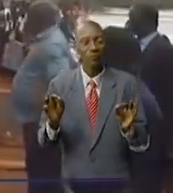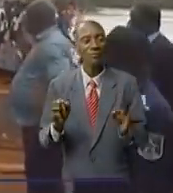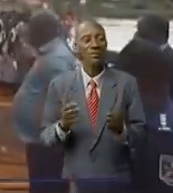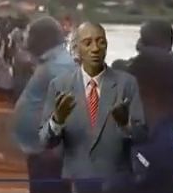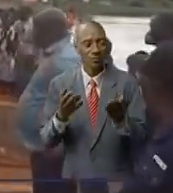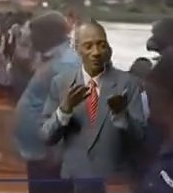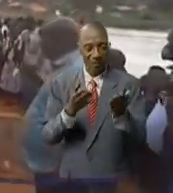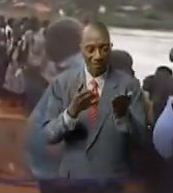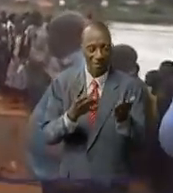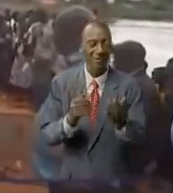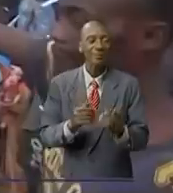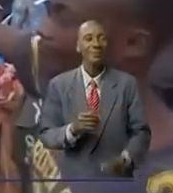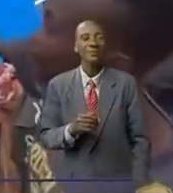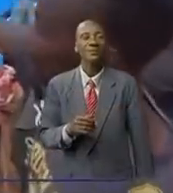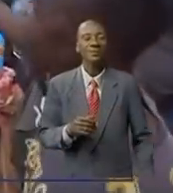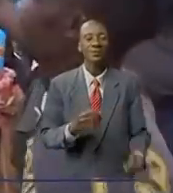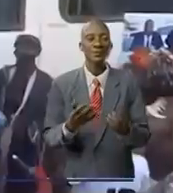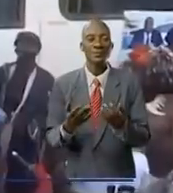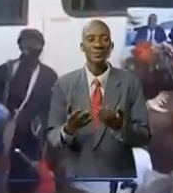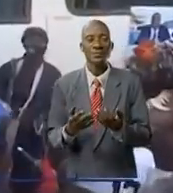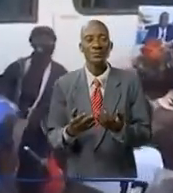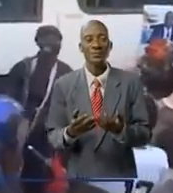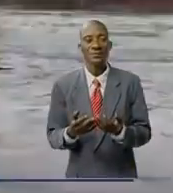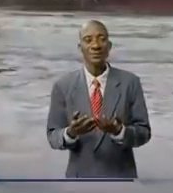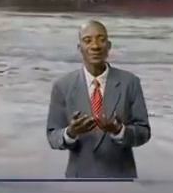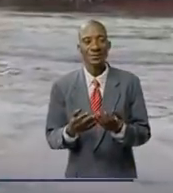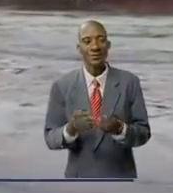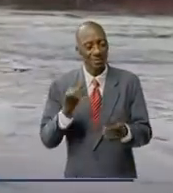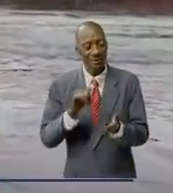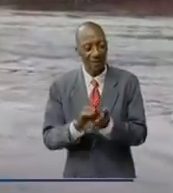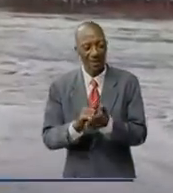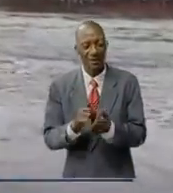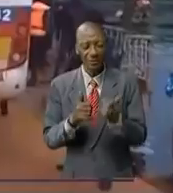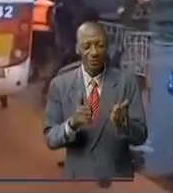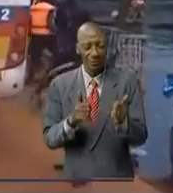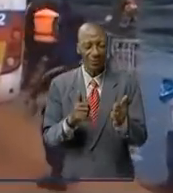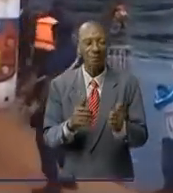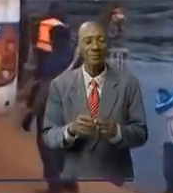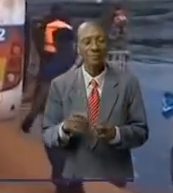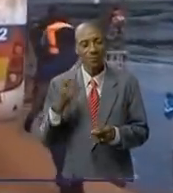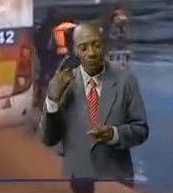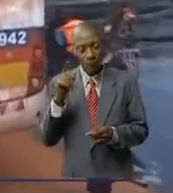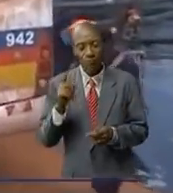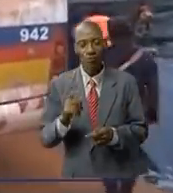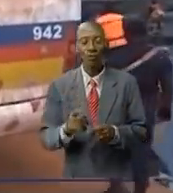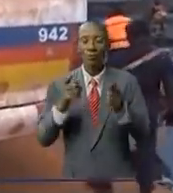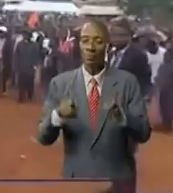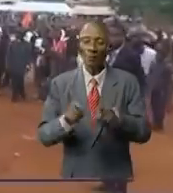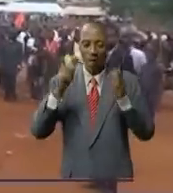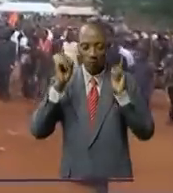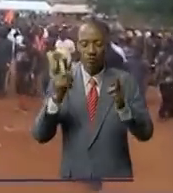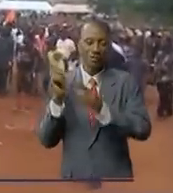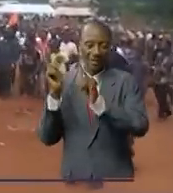des moments historiques de la journée sous la traversée de cet autobus sur ce bac-côte. Arrivé ici en secteur MMB,